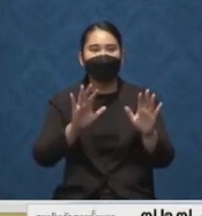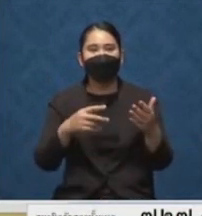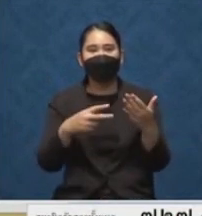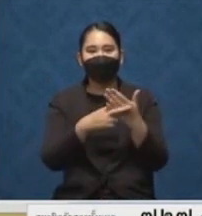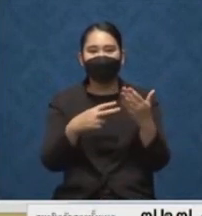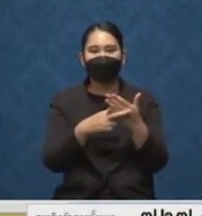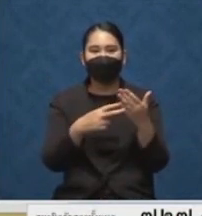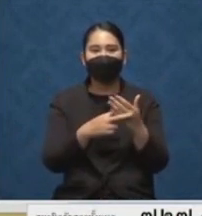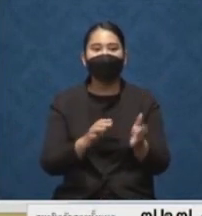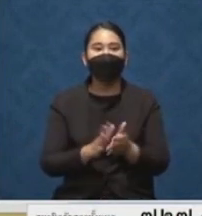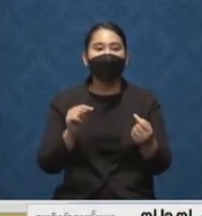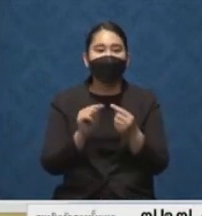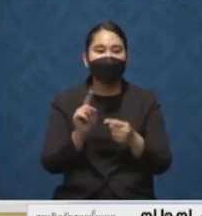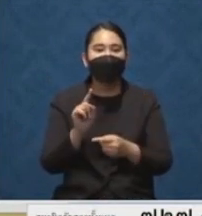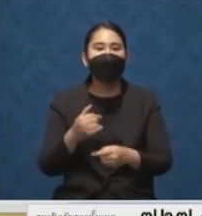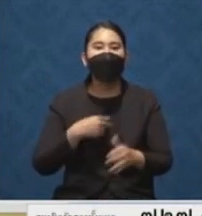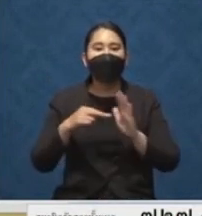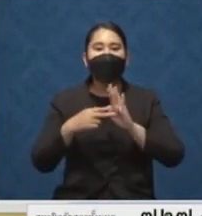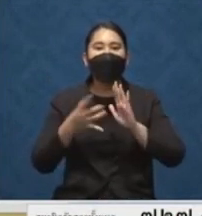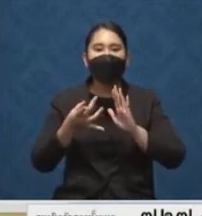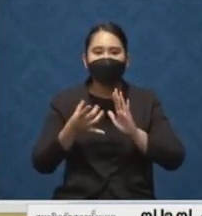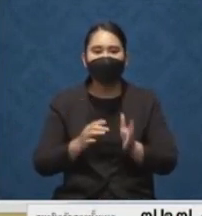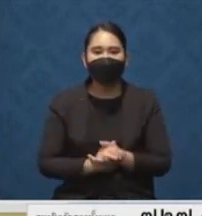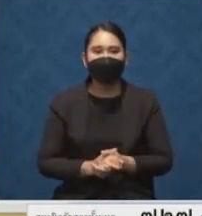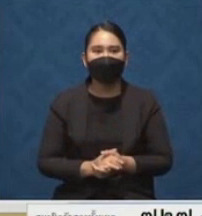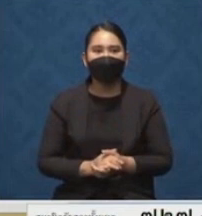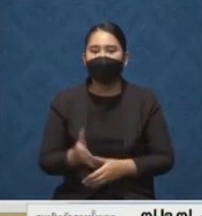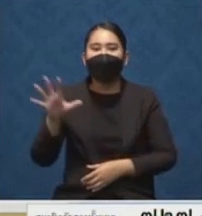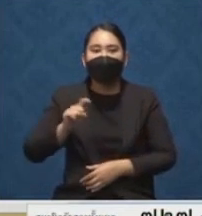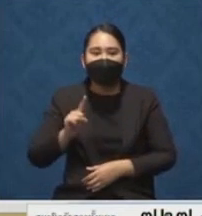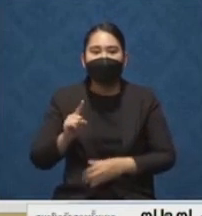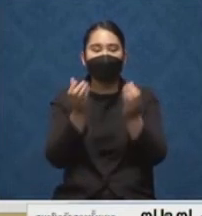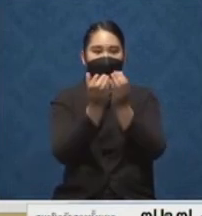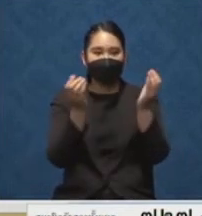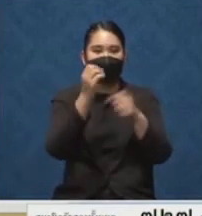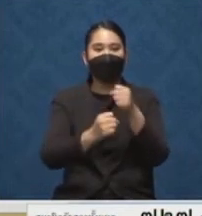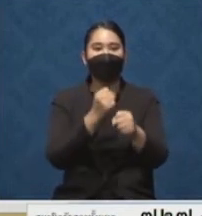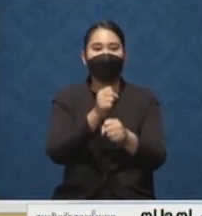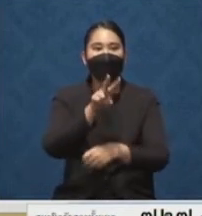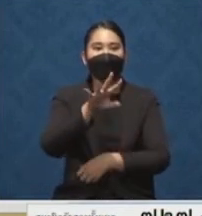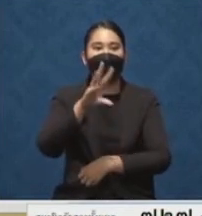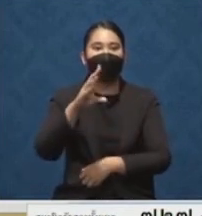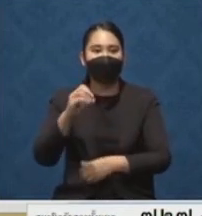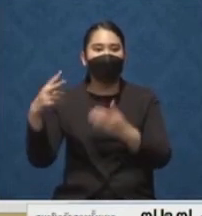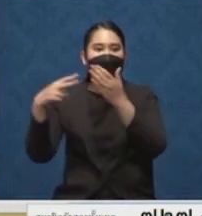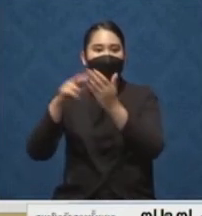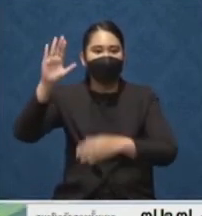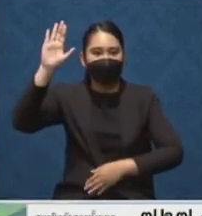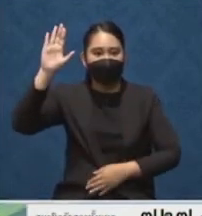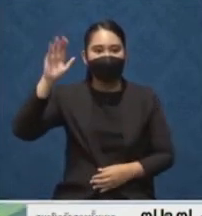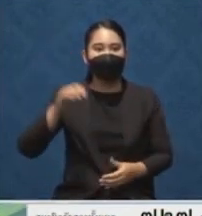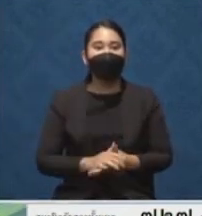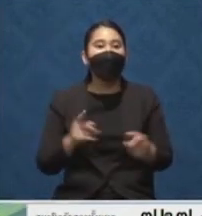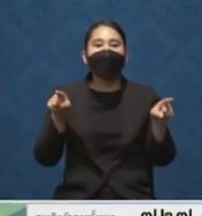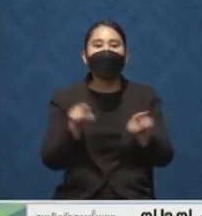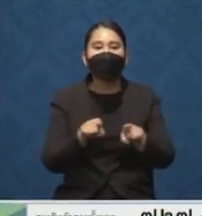งหนึ่งก็ยังไม่มีแสดงว่าอะไรครับแสดงว่าท่านก็มาจากรัฐธรรมนูญปี60เหมือนกับสวชุดผมเนี่ยแหละครับเห